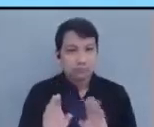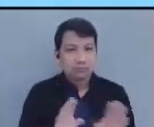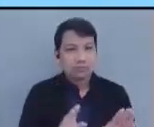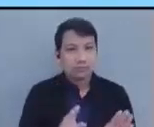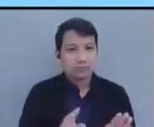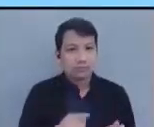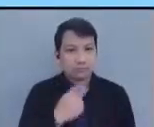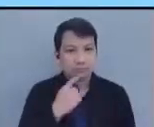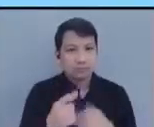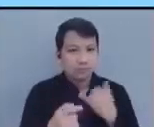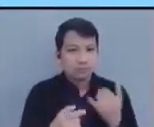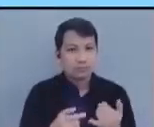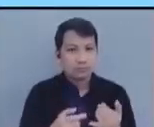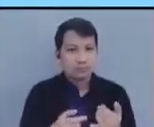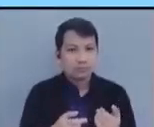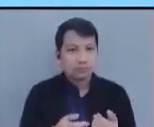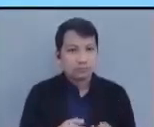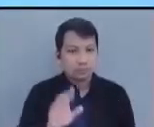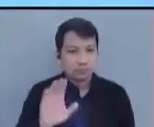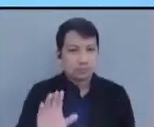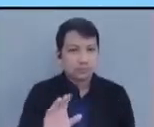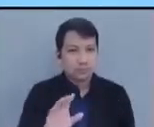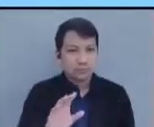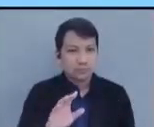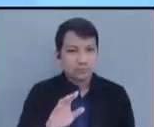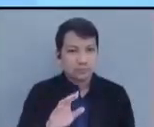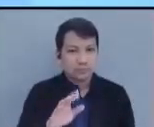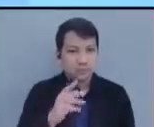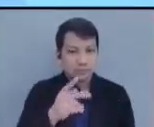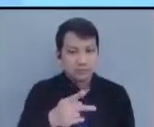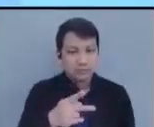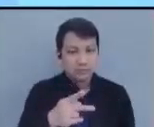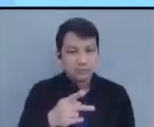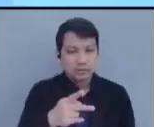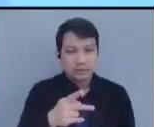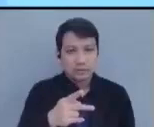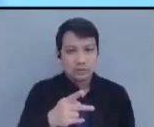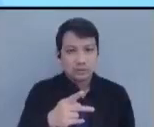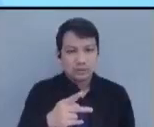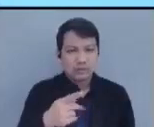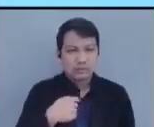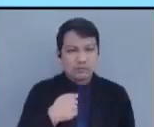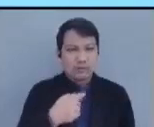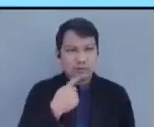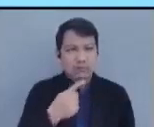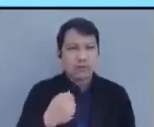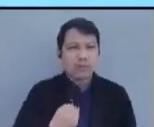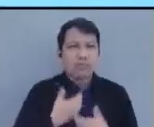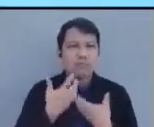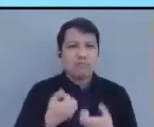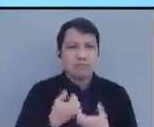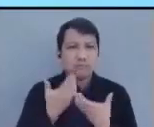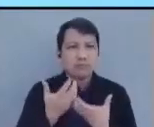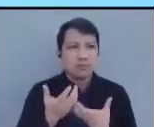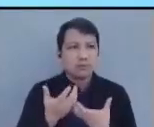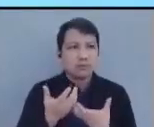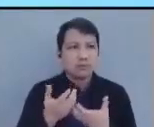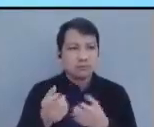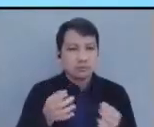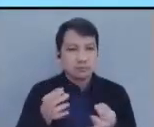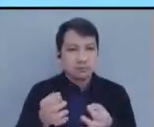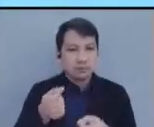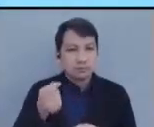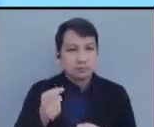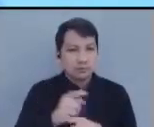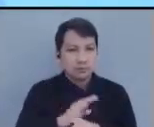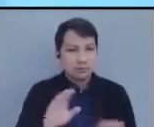ng Kangaroo Court sa kanila. Sapagkat yun ay burst of emotion sa panahon na nagpapaliwanag kami, binubusalan kami. But I did not retract, I